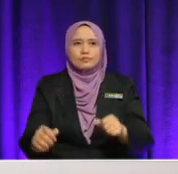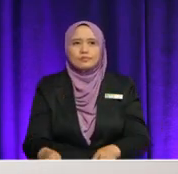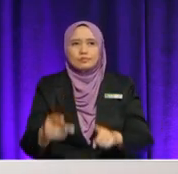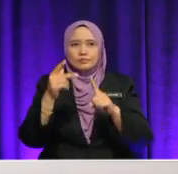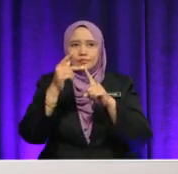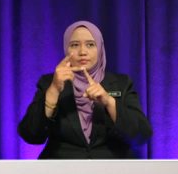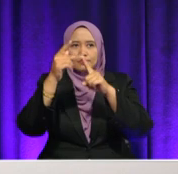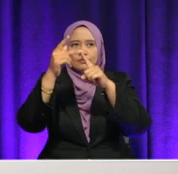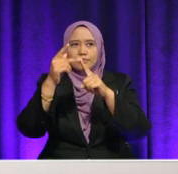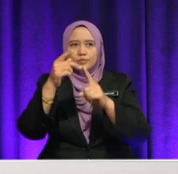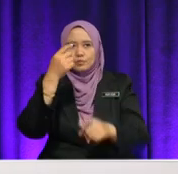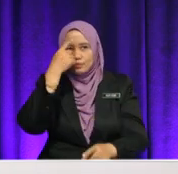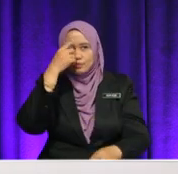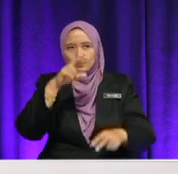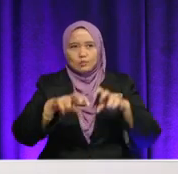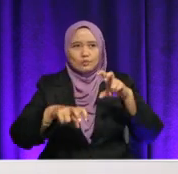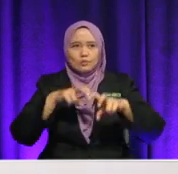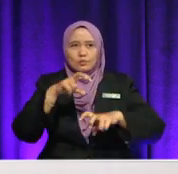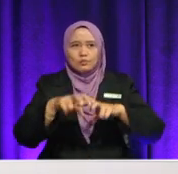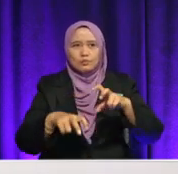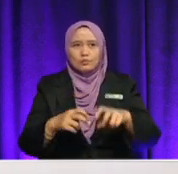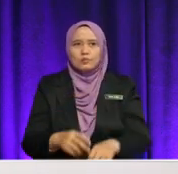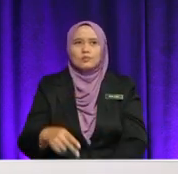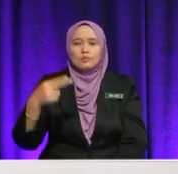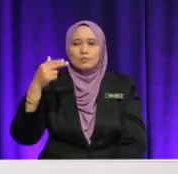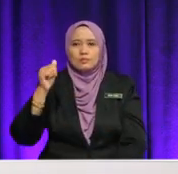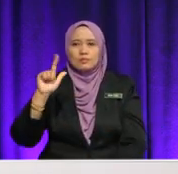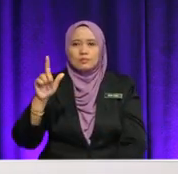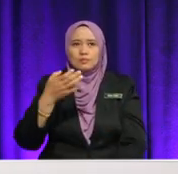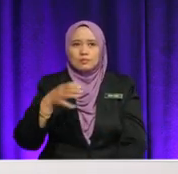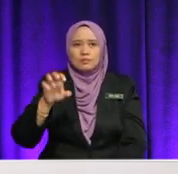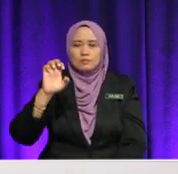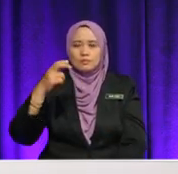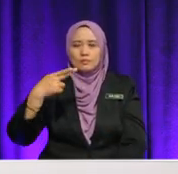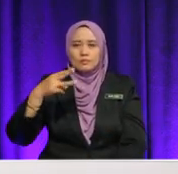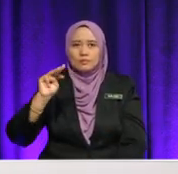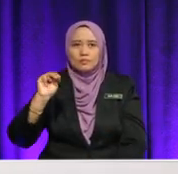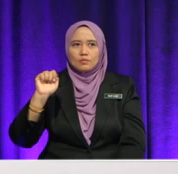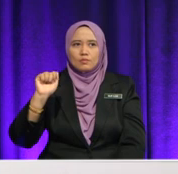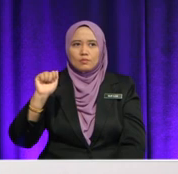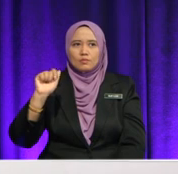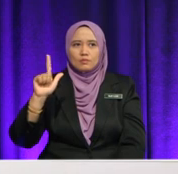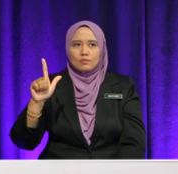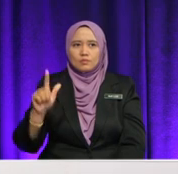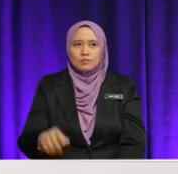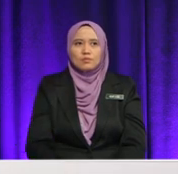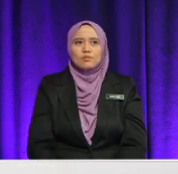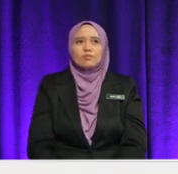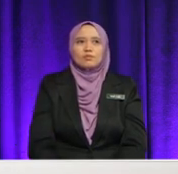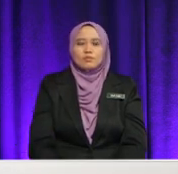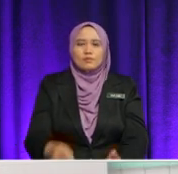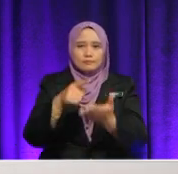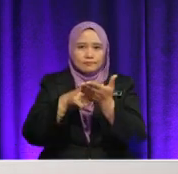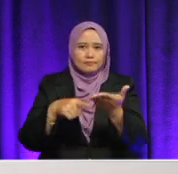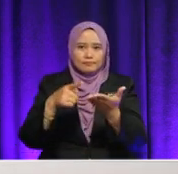kepentingan penumbuhan penyambut soalnya adalah penumbuhan jawatan kuase bagi mengkaji hal